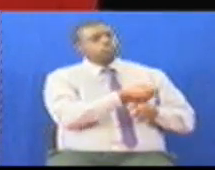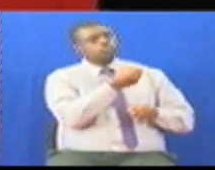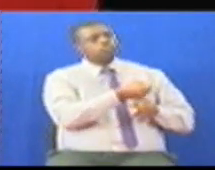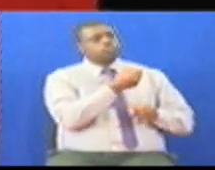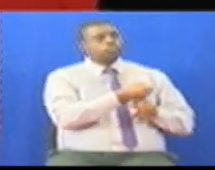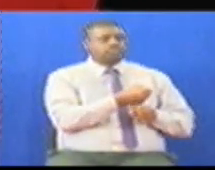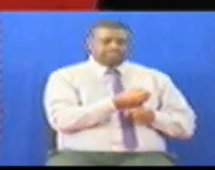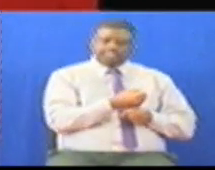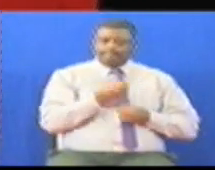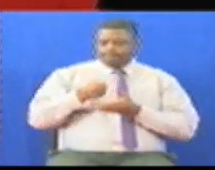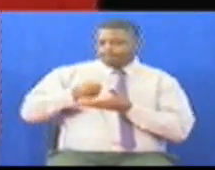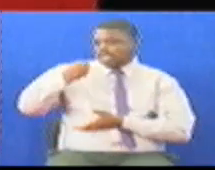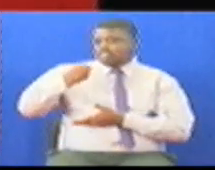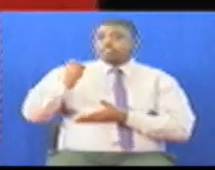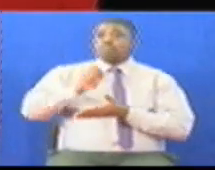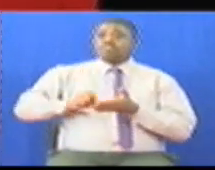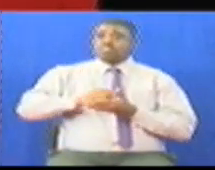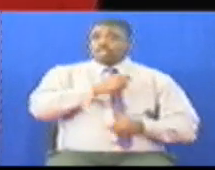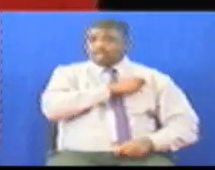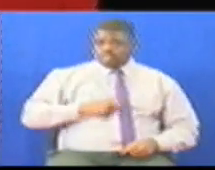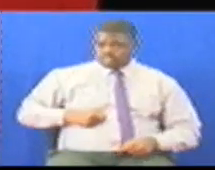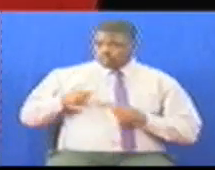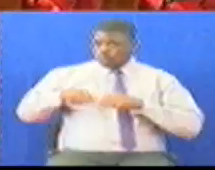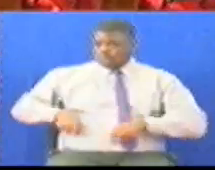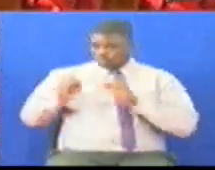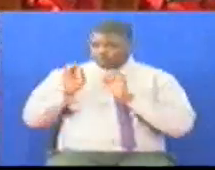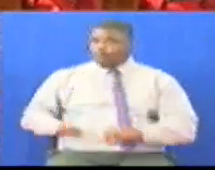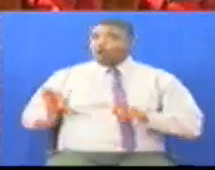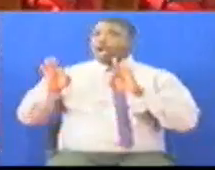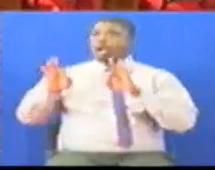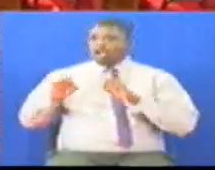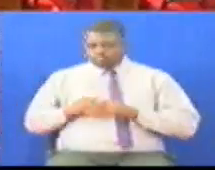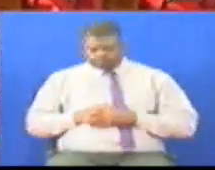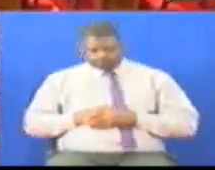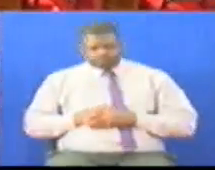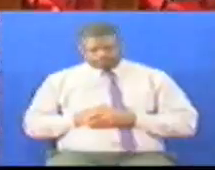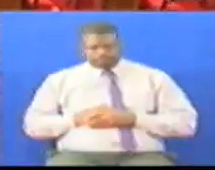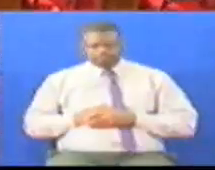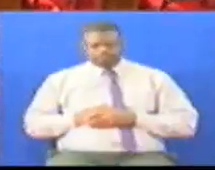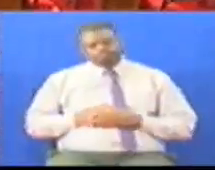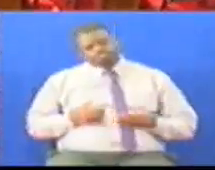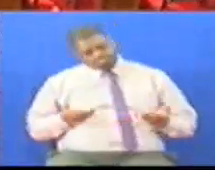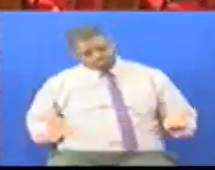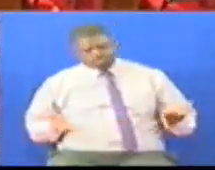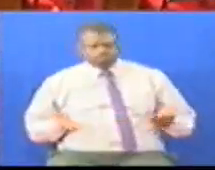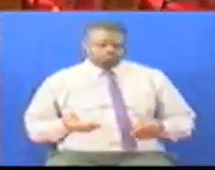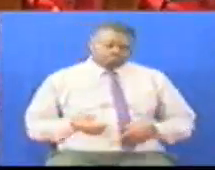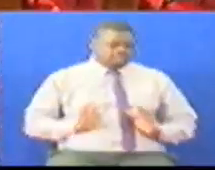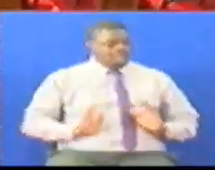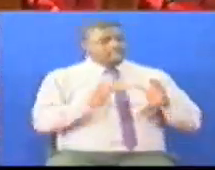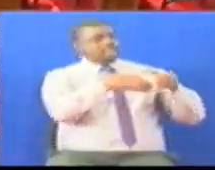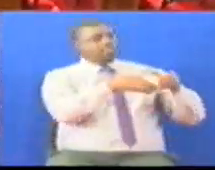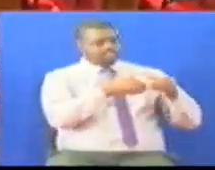bajeti ya ofisi ya Rais mwenye kutumisha wana utawala bora. Mheshimiwa Speaker, kamati ya kudumu ya bunge ya utawala na serikali za